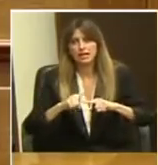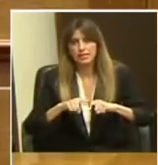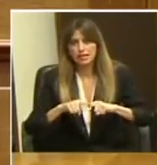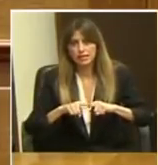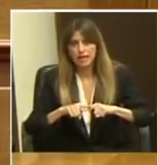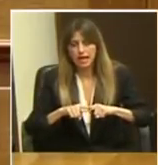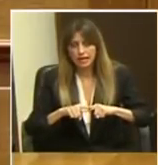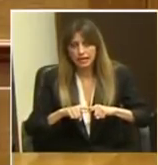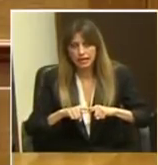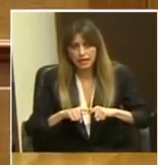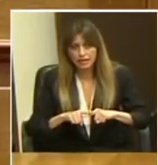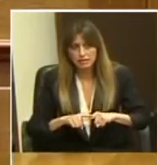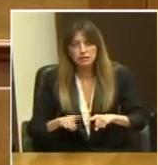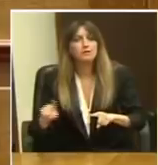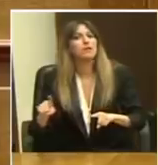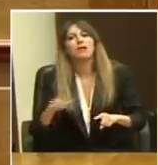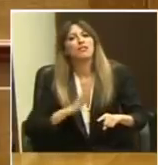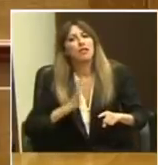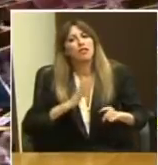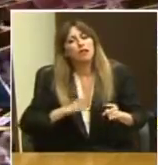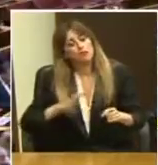τους κάτω από αυτό το κείμενο.